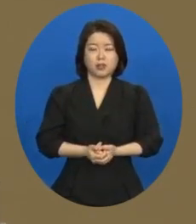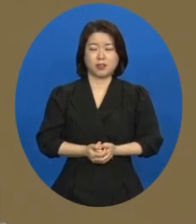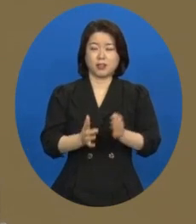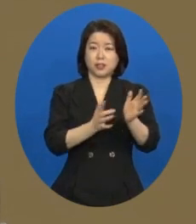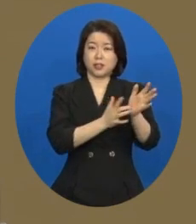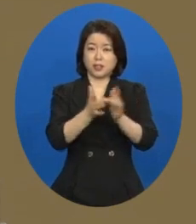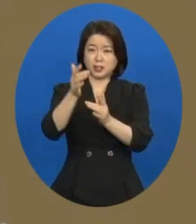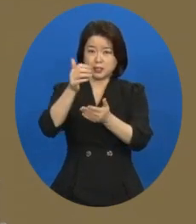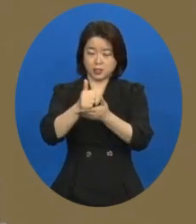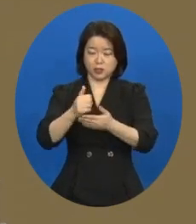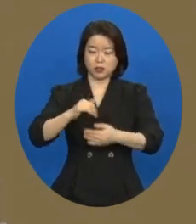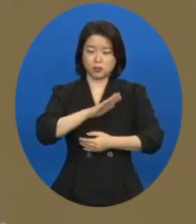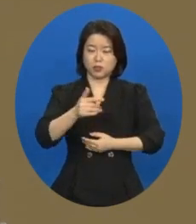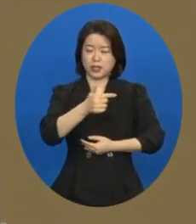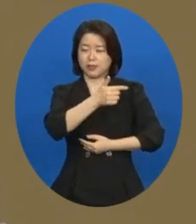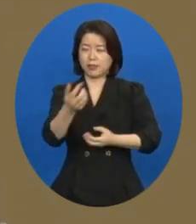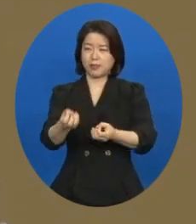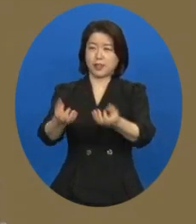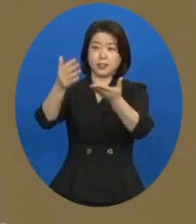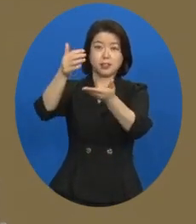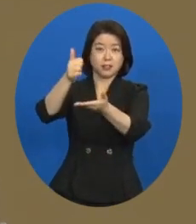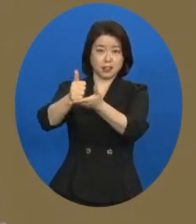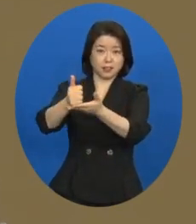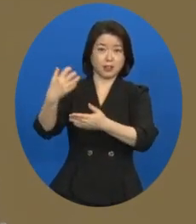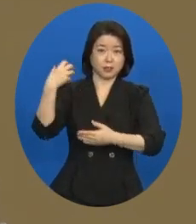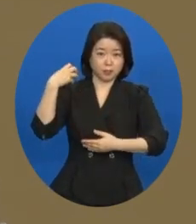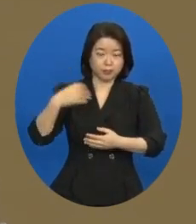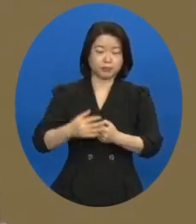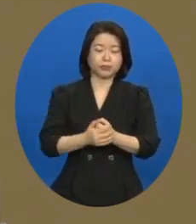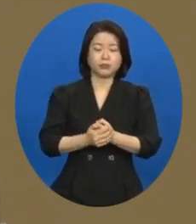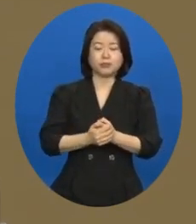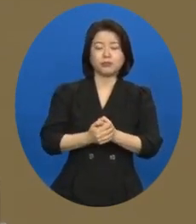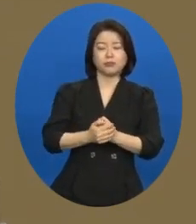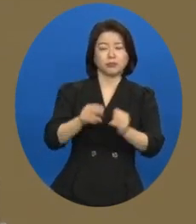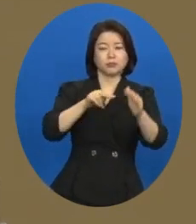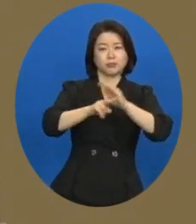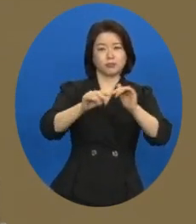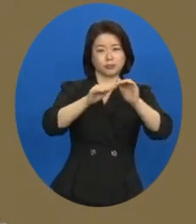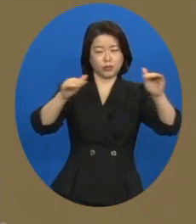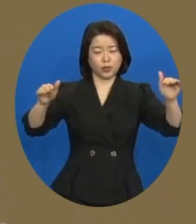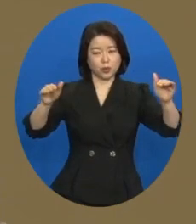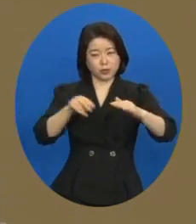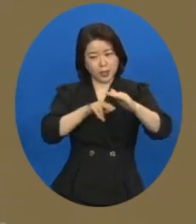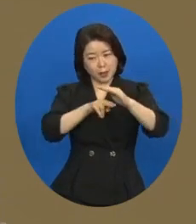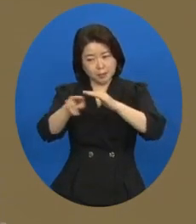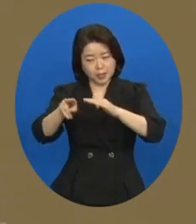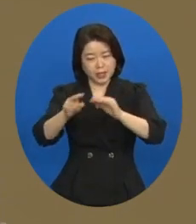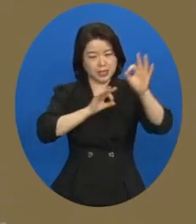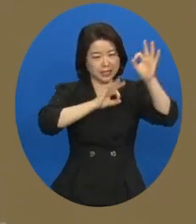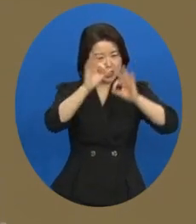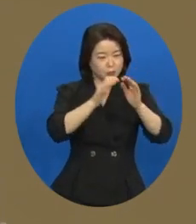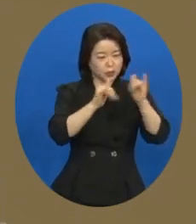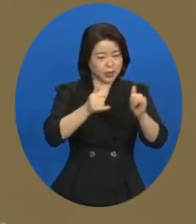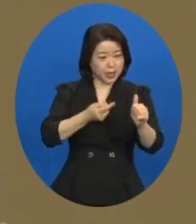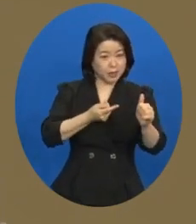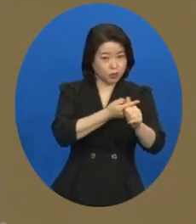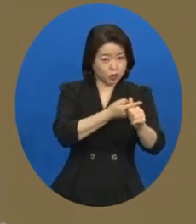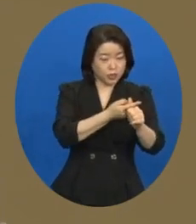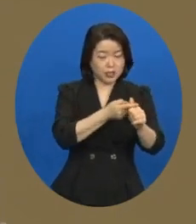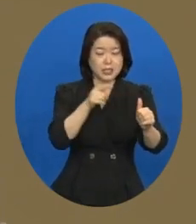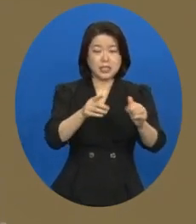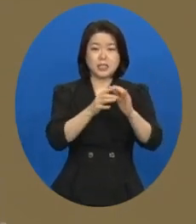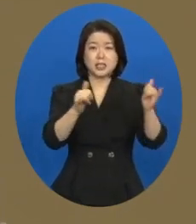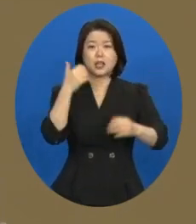예수님께서 우리의 대제사장이 되십니다. 이 도피성에 피한 이 실수로 사람을 죽인 이